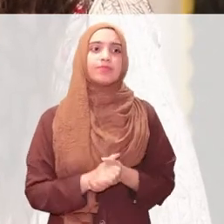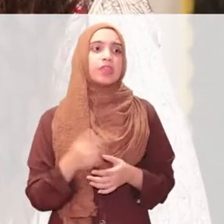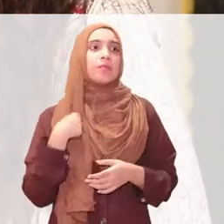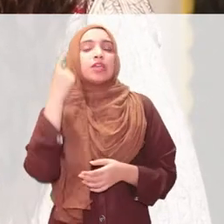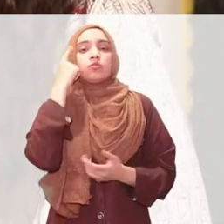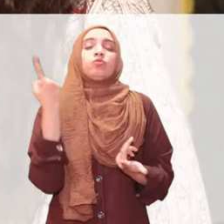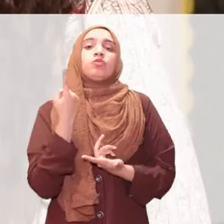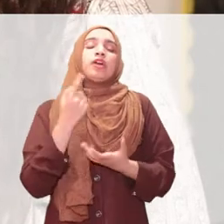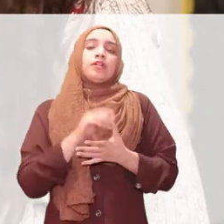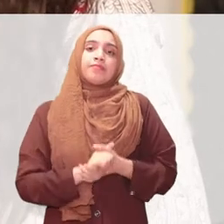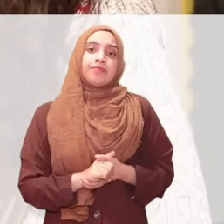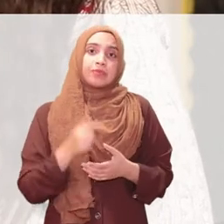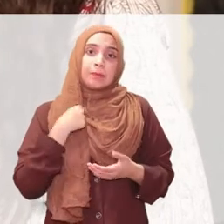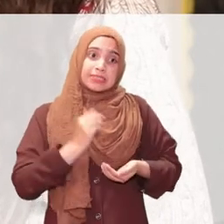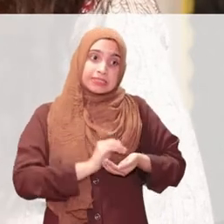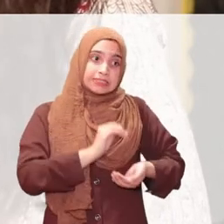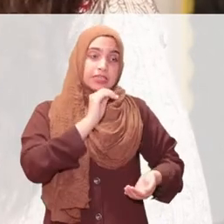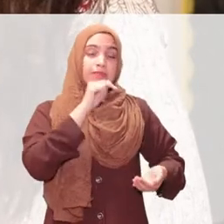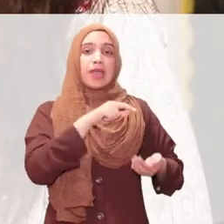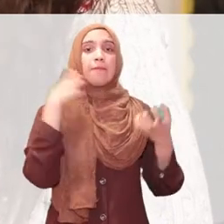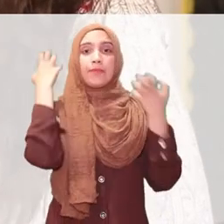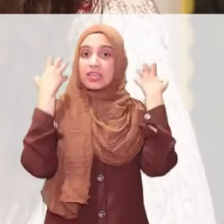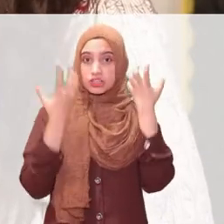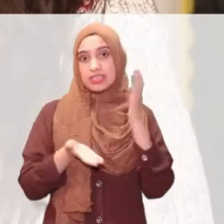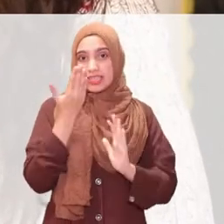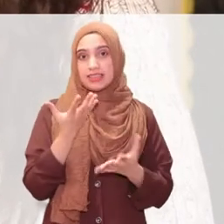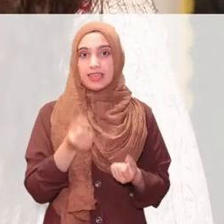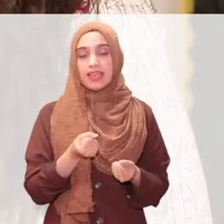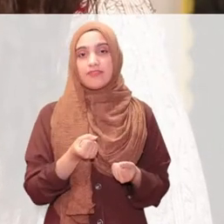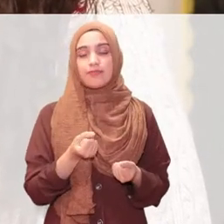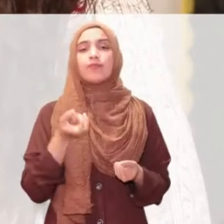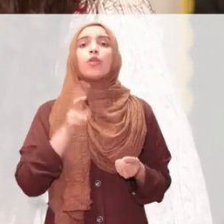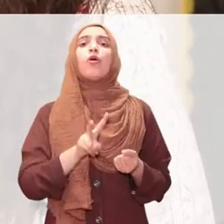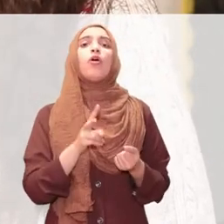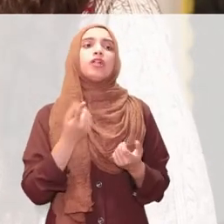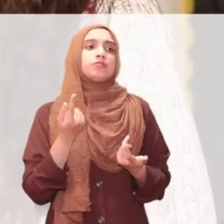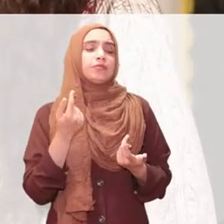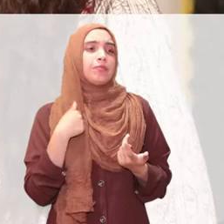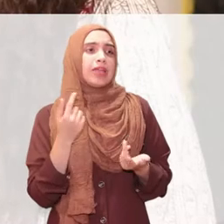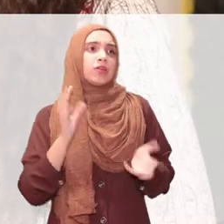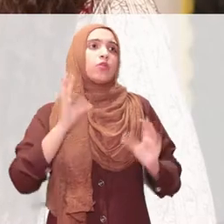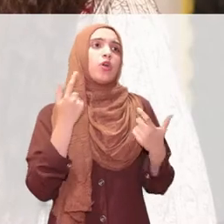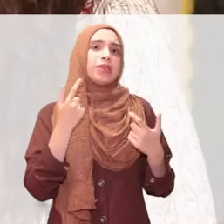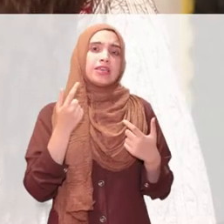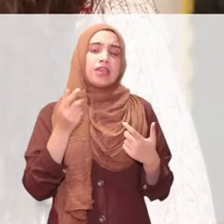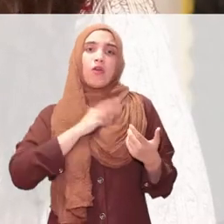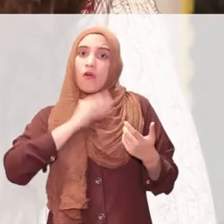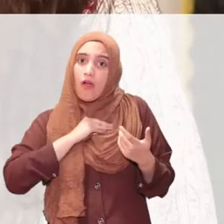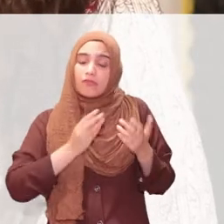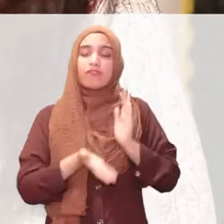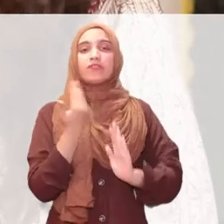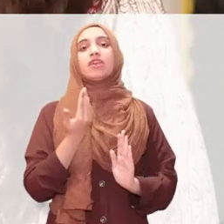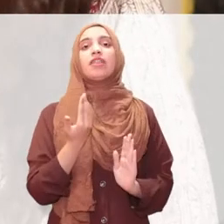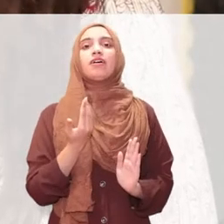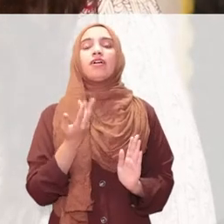डूइंग आईटी आईएस एब्सलूट ट्रुथ पैनिक अटैक्स एंड अमेज़न